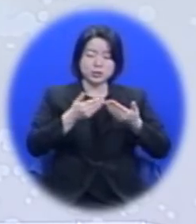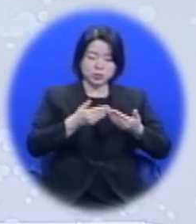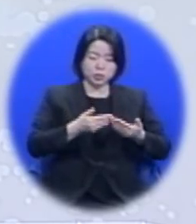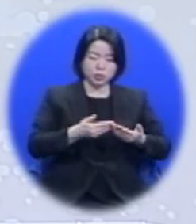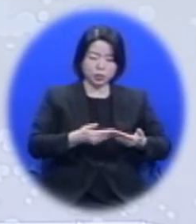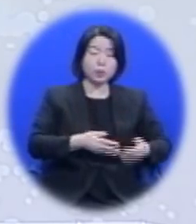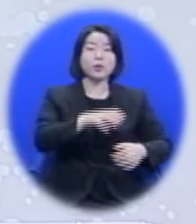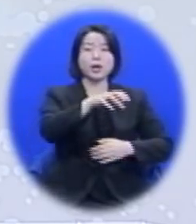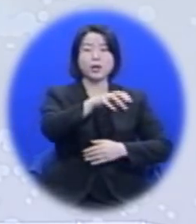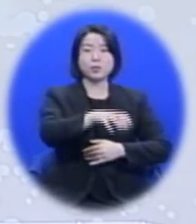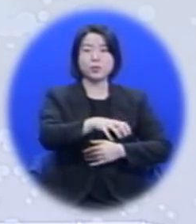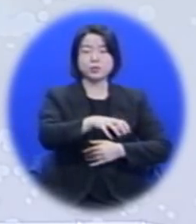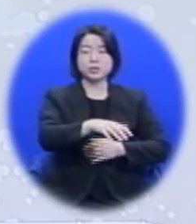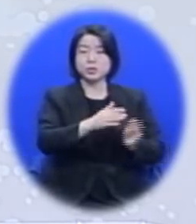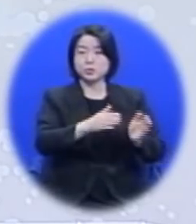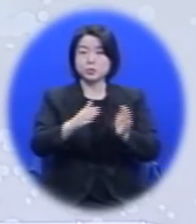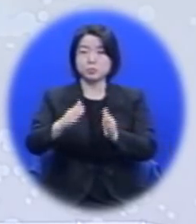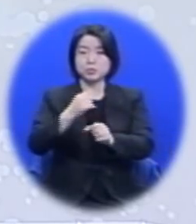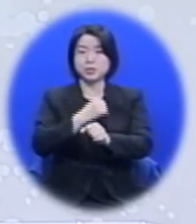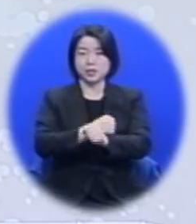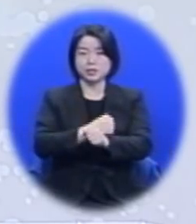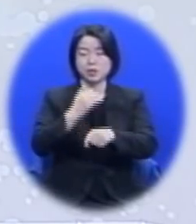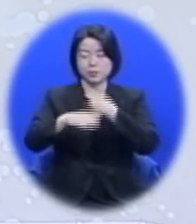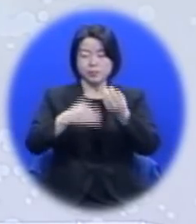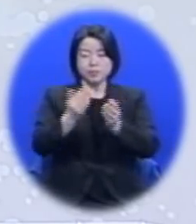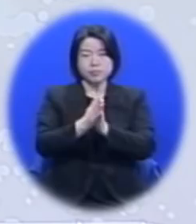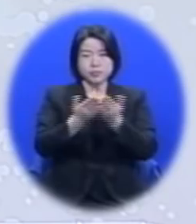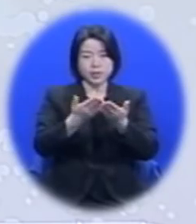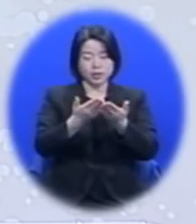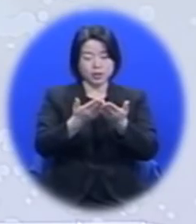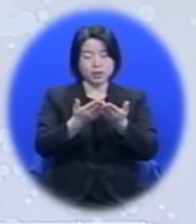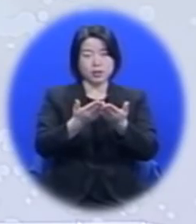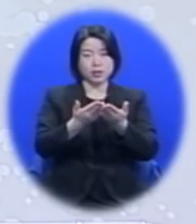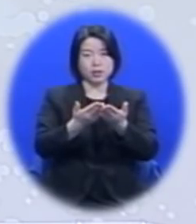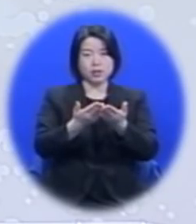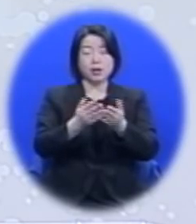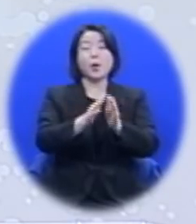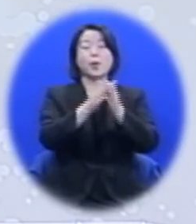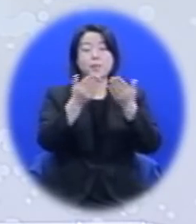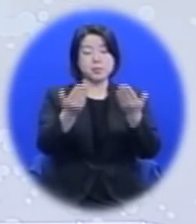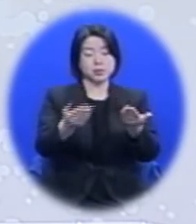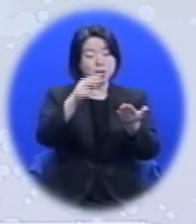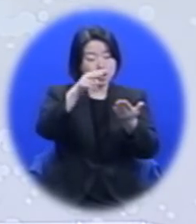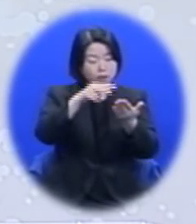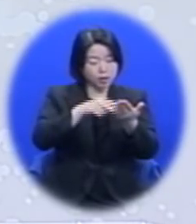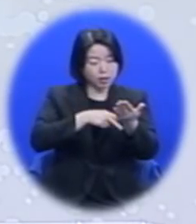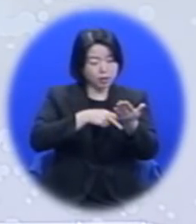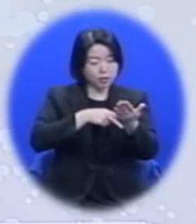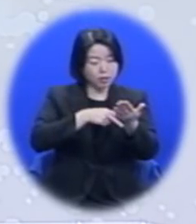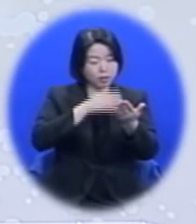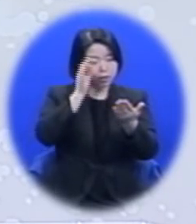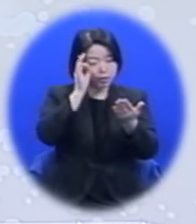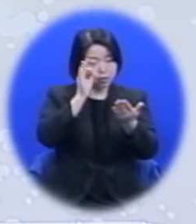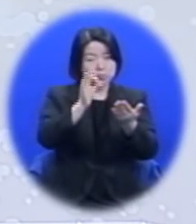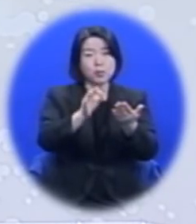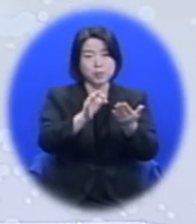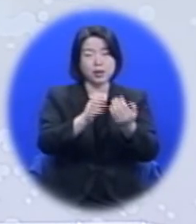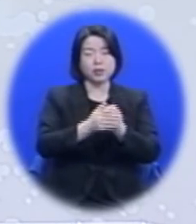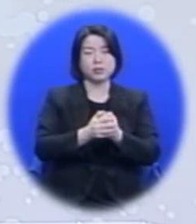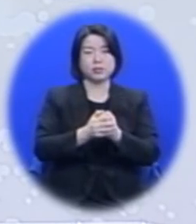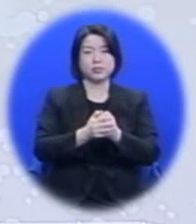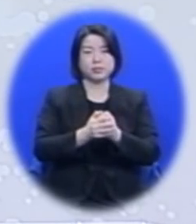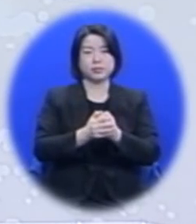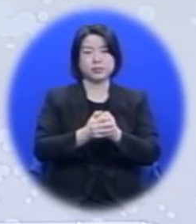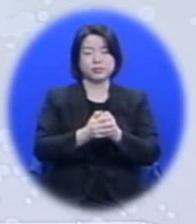자리를 여러분이 마련해서 하나님의 말씀의 성경책을 그냥 펴서 읽어 내려가기 시작하면